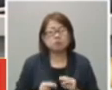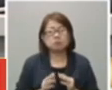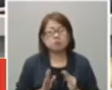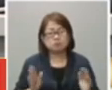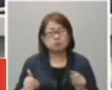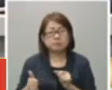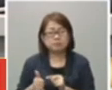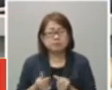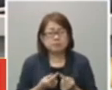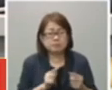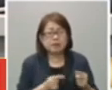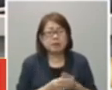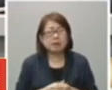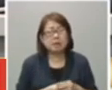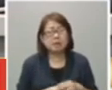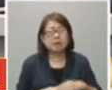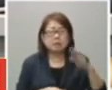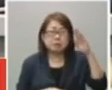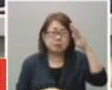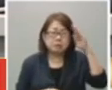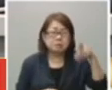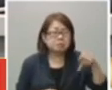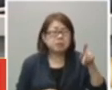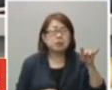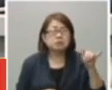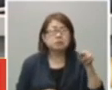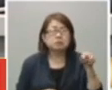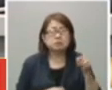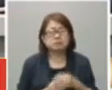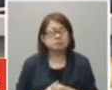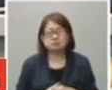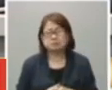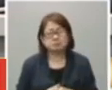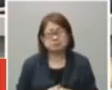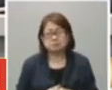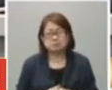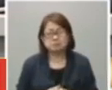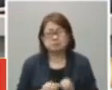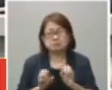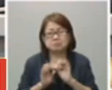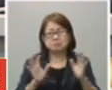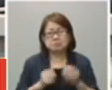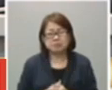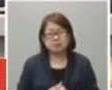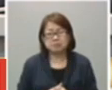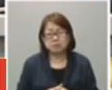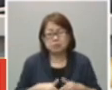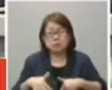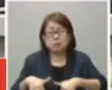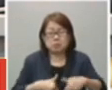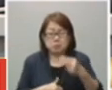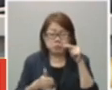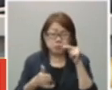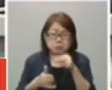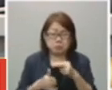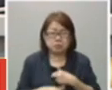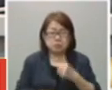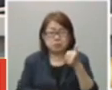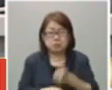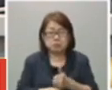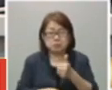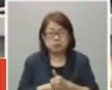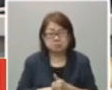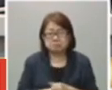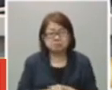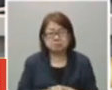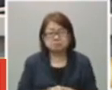แต่พลเอกประยุทธ์ท่านอาจจะล้มเหลวในการแสดงให้ประชาชนเห็นว่าท่านเป็นผู้นำที่เชื่อถือ